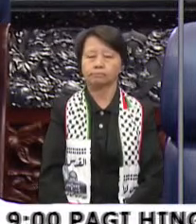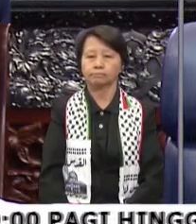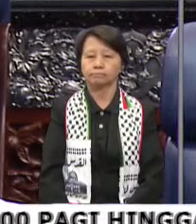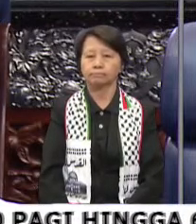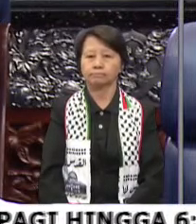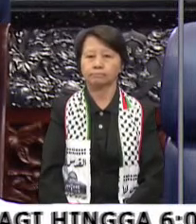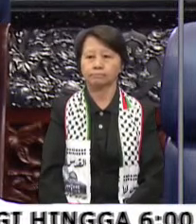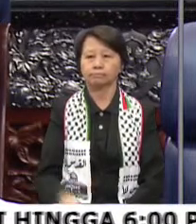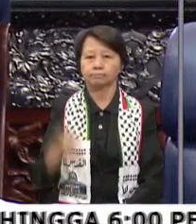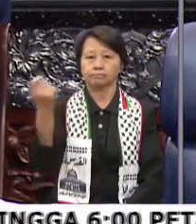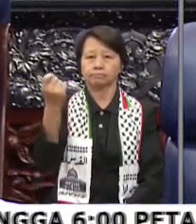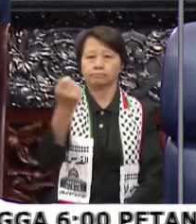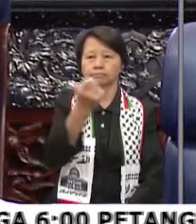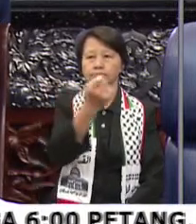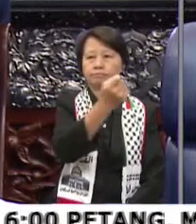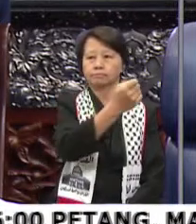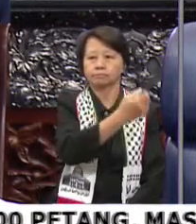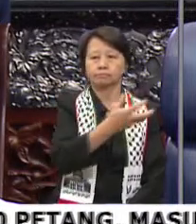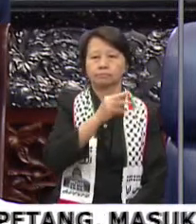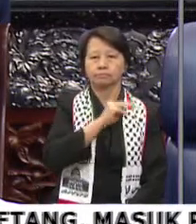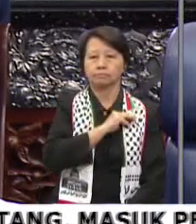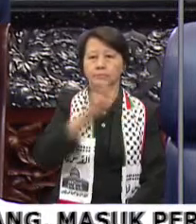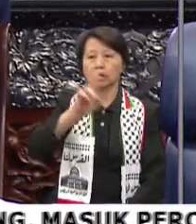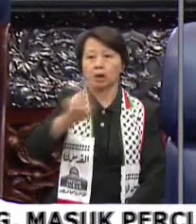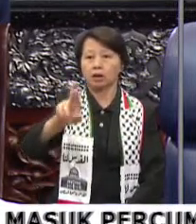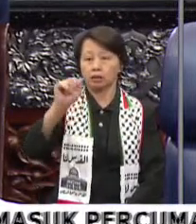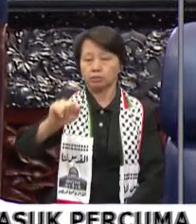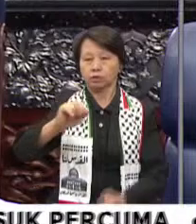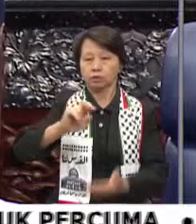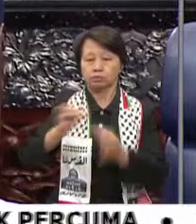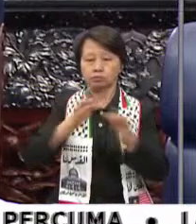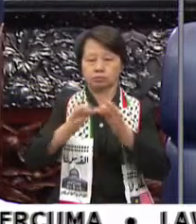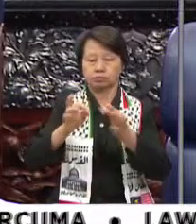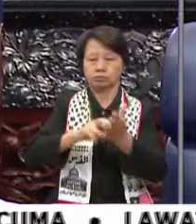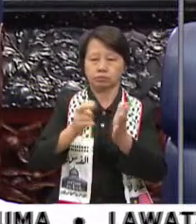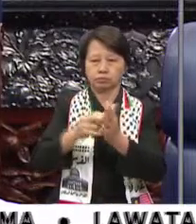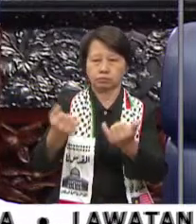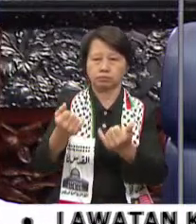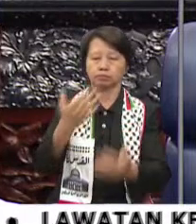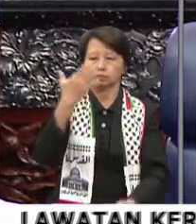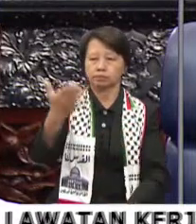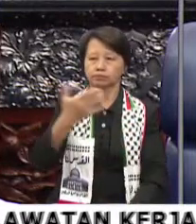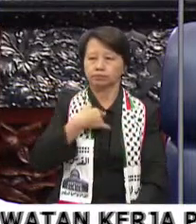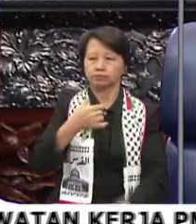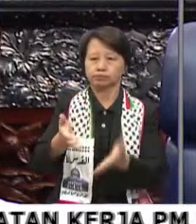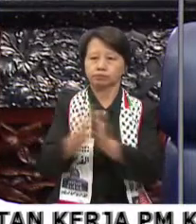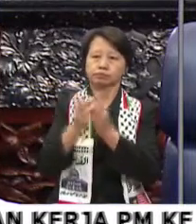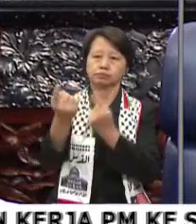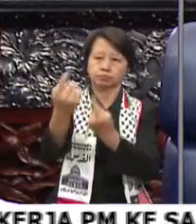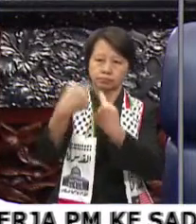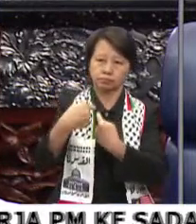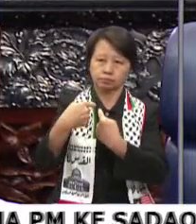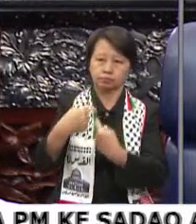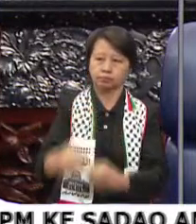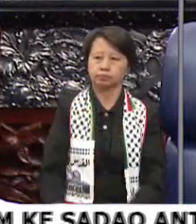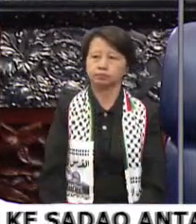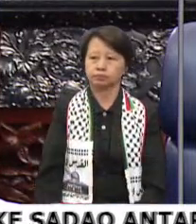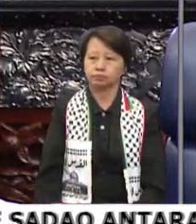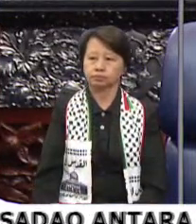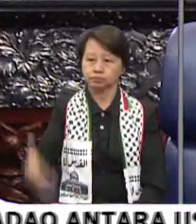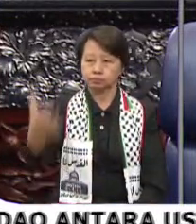munf Menteri Agama boleh Terjemahkan perkara ini Terima kasih saya mohon jawapan yang dan